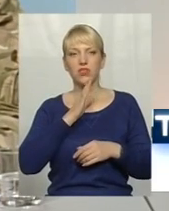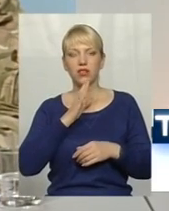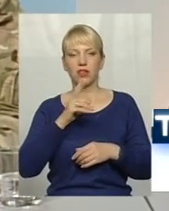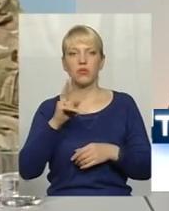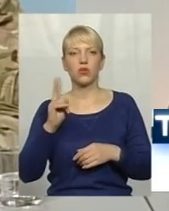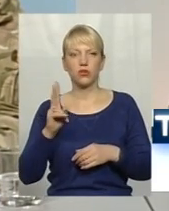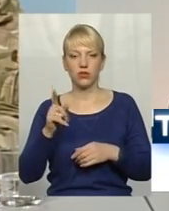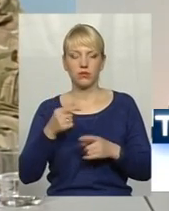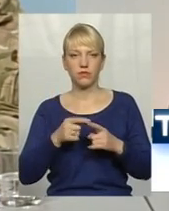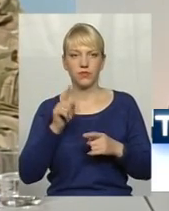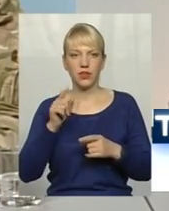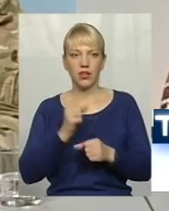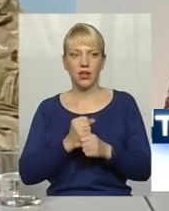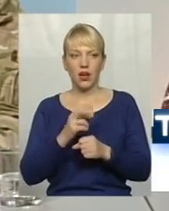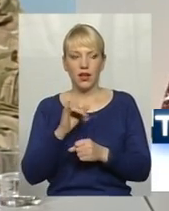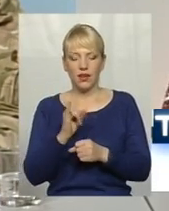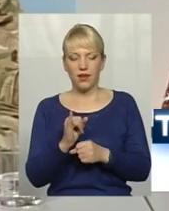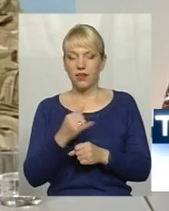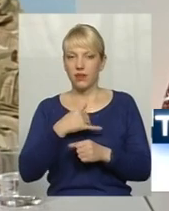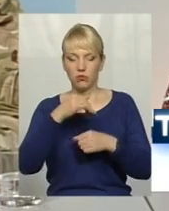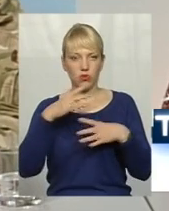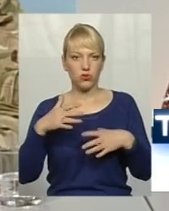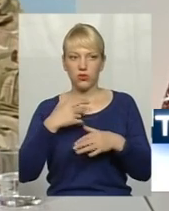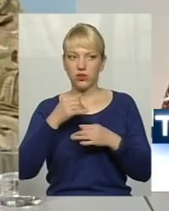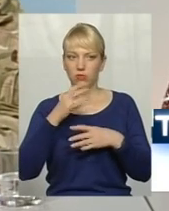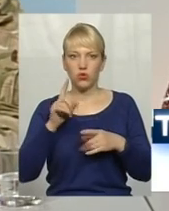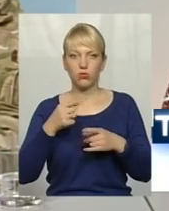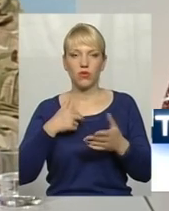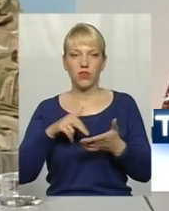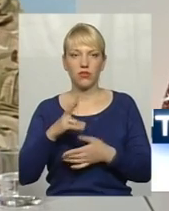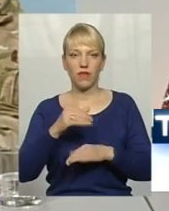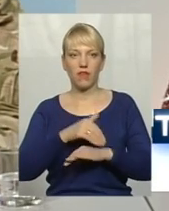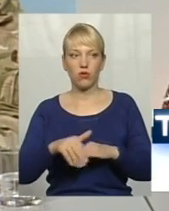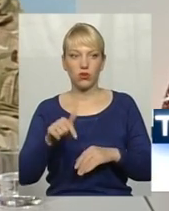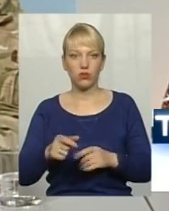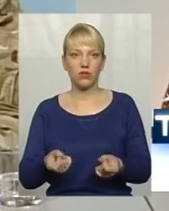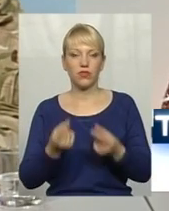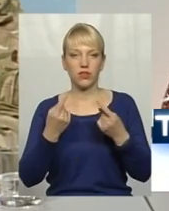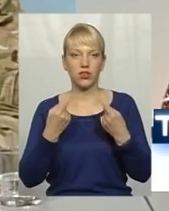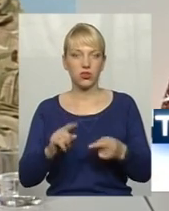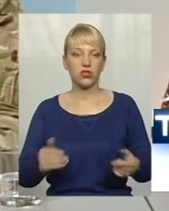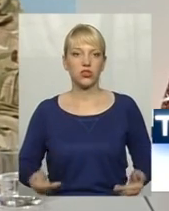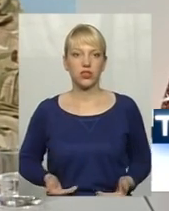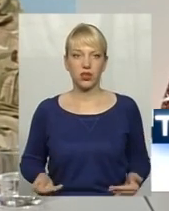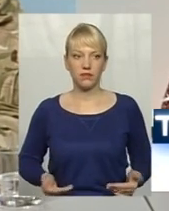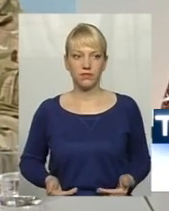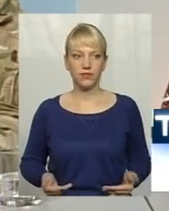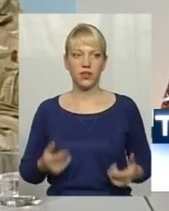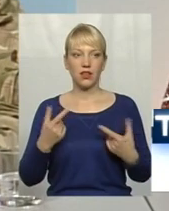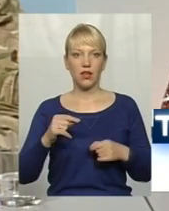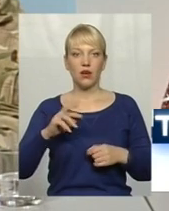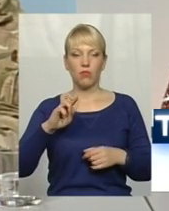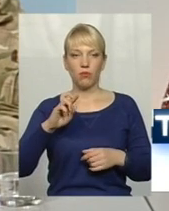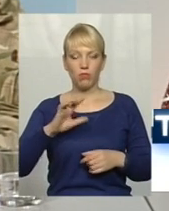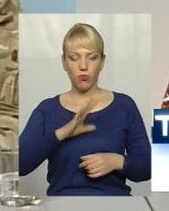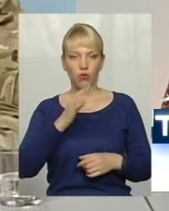жінкам і каже, не можу, бо вийшов на вулицю, тут виявляється зовсім інше життя, де був я